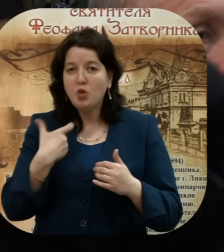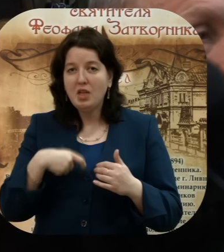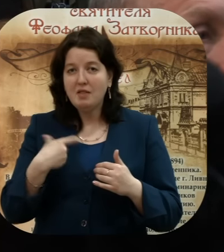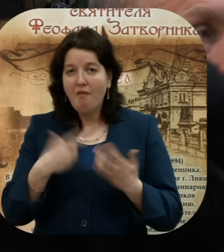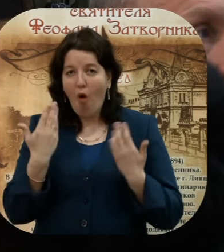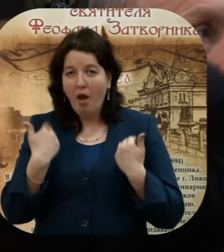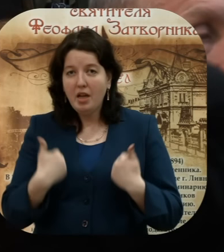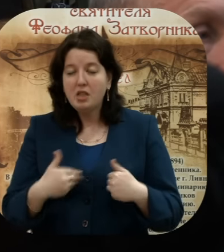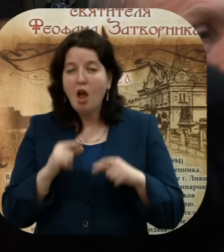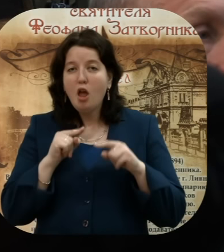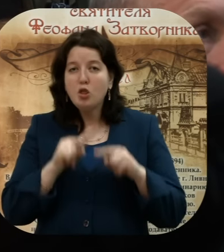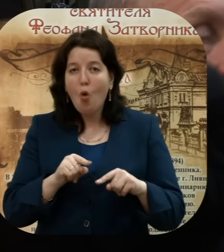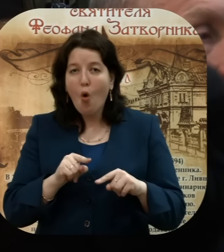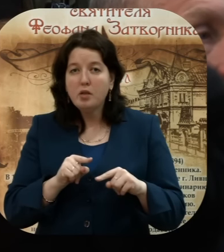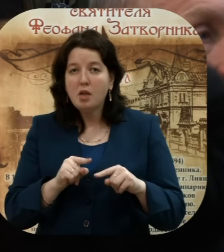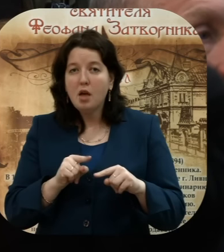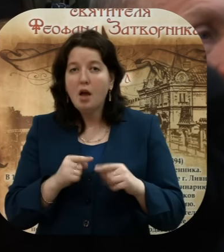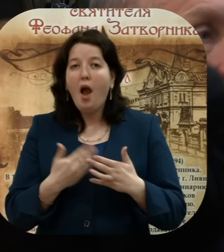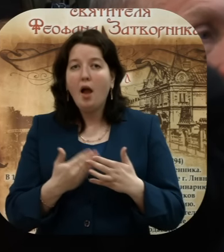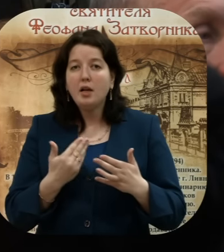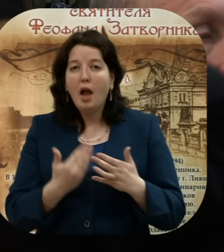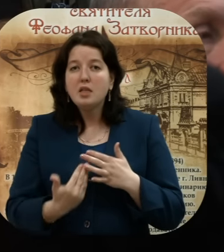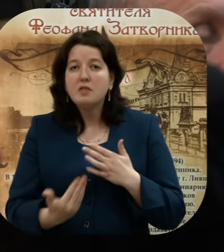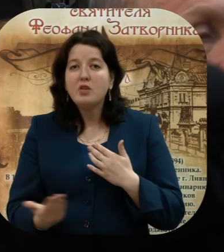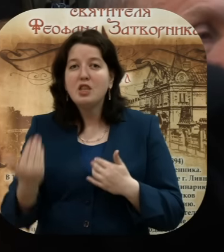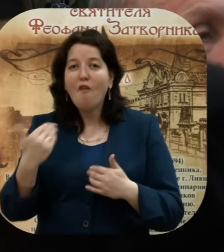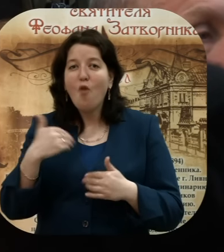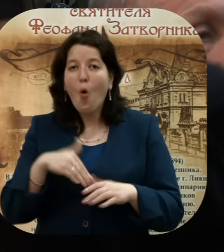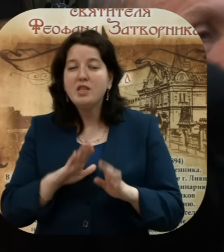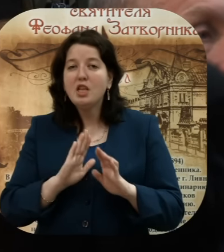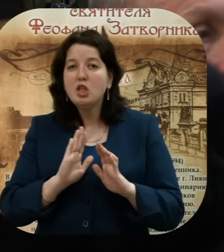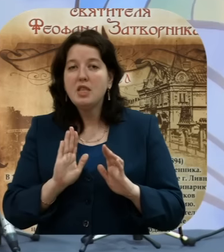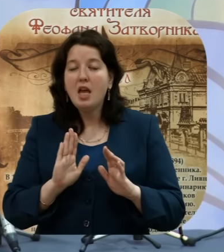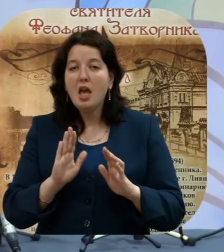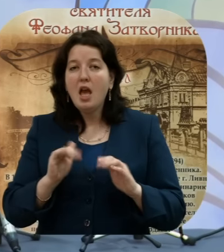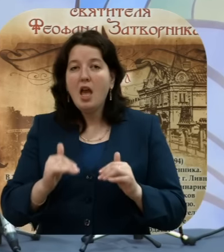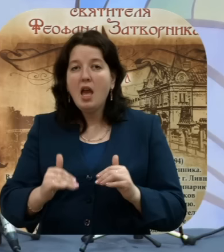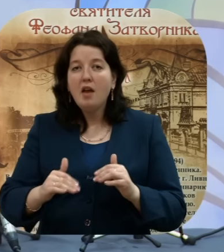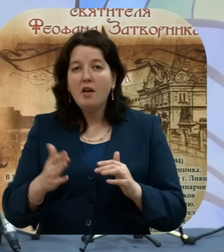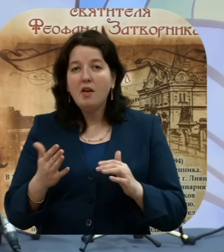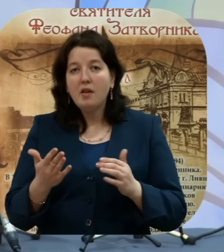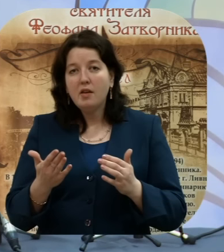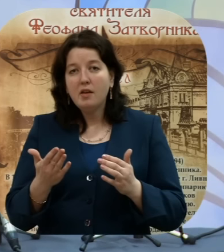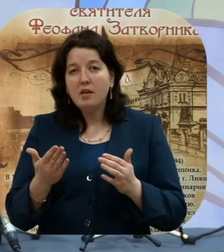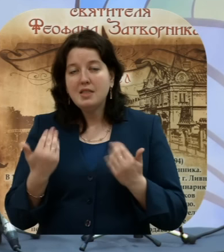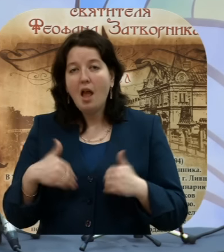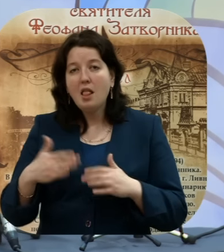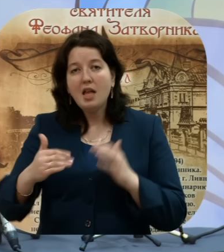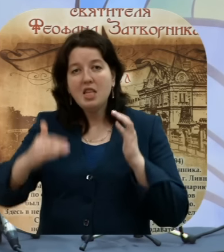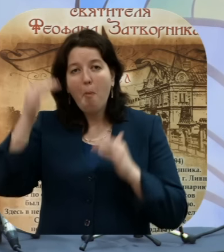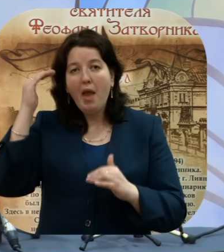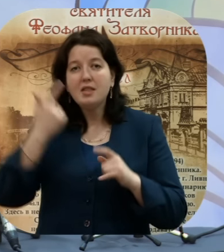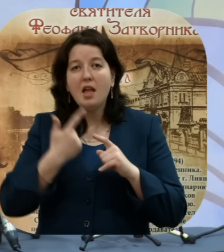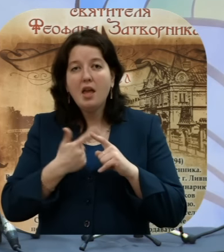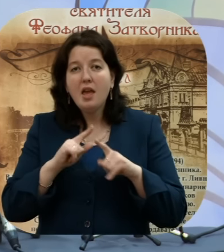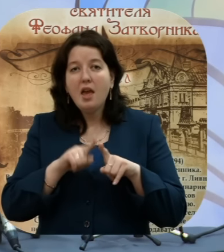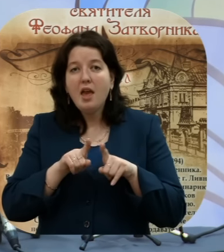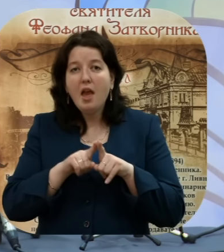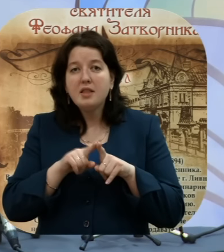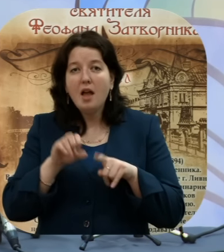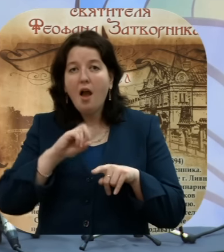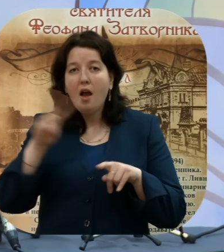тот, оказывается, входит в клеть небесную. Ибо, представляете, это одно и